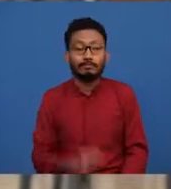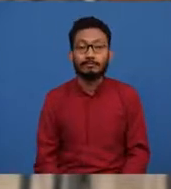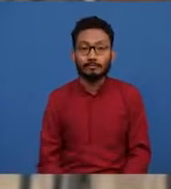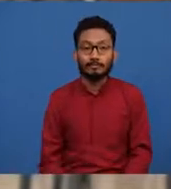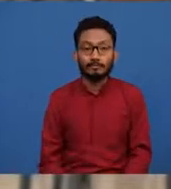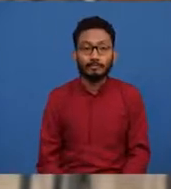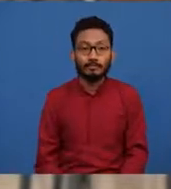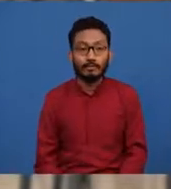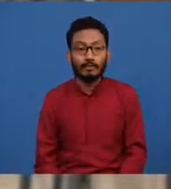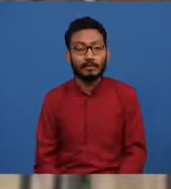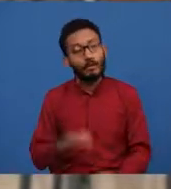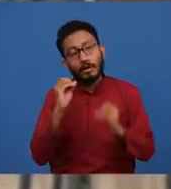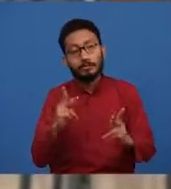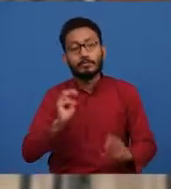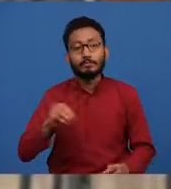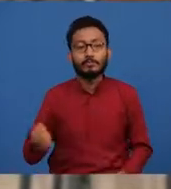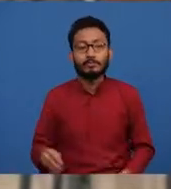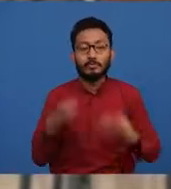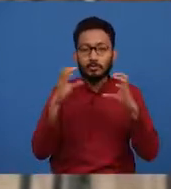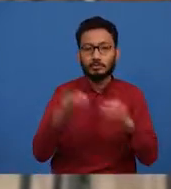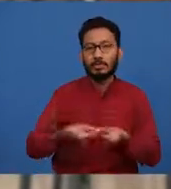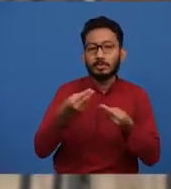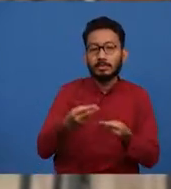Baiklah murid-murid, cikgu beri sedikit